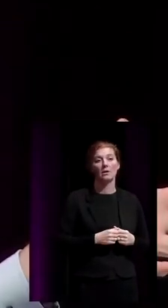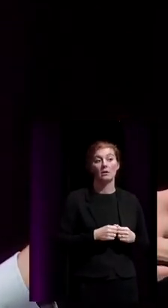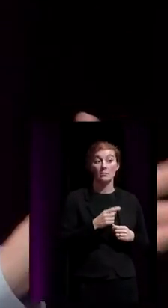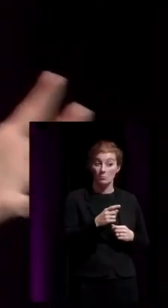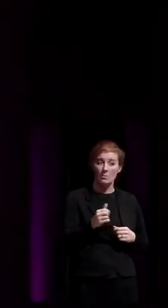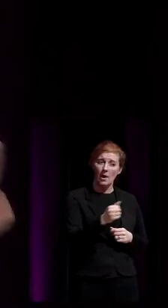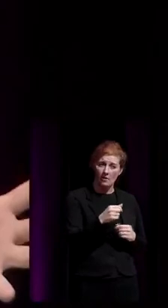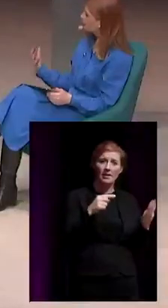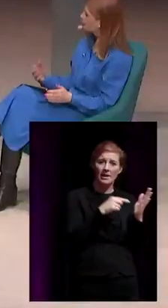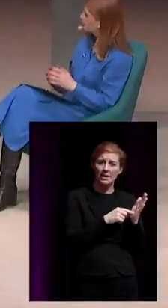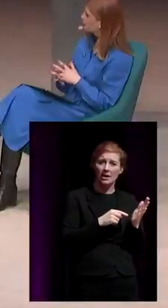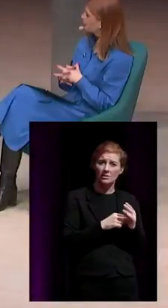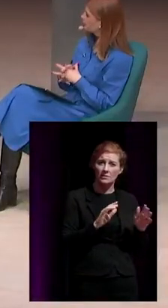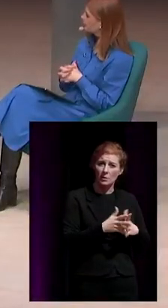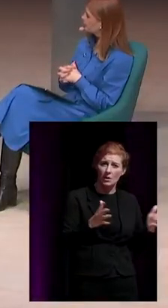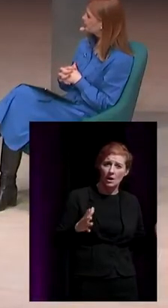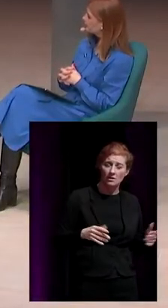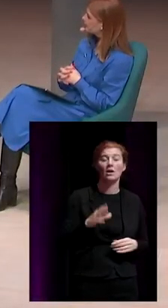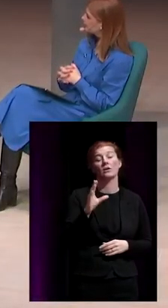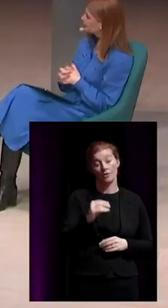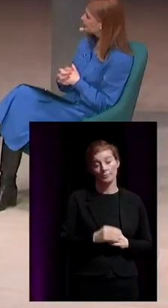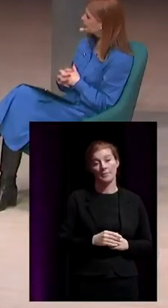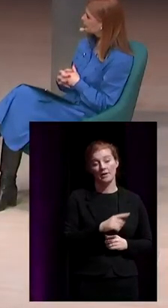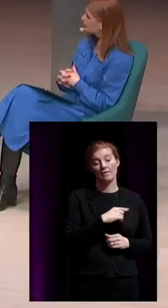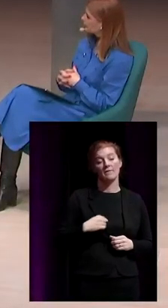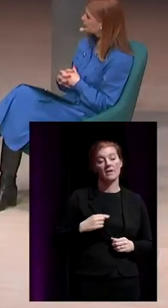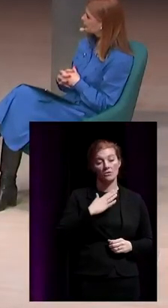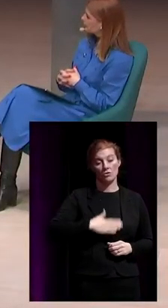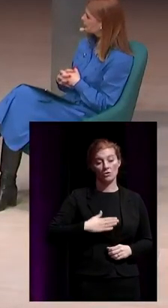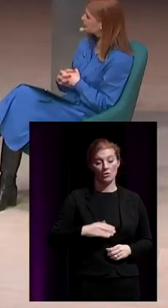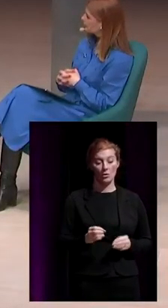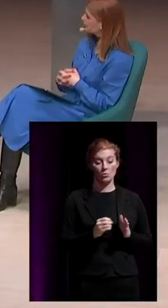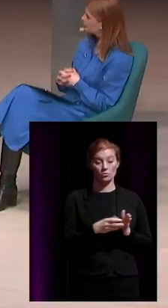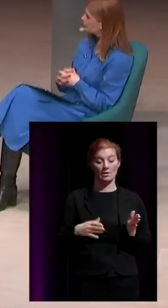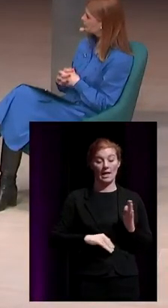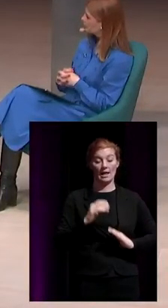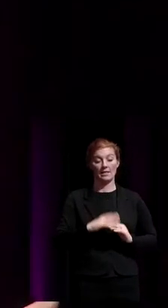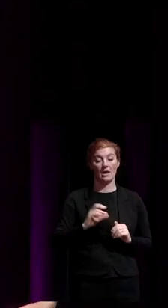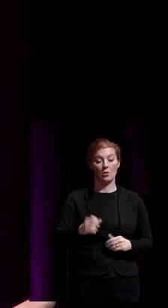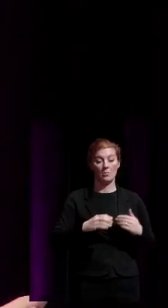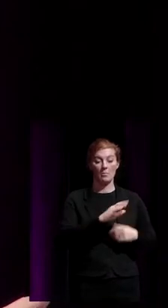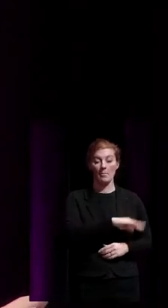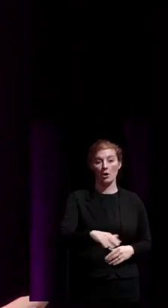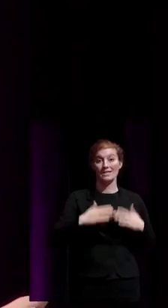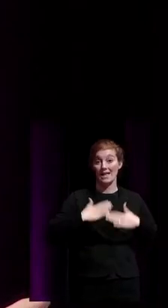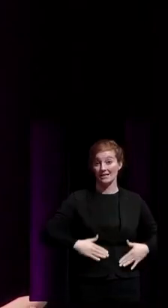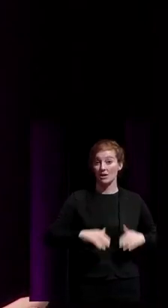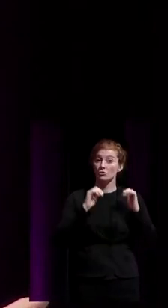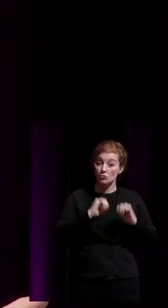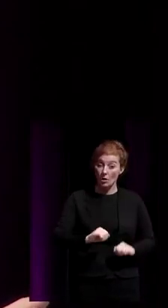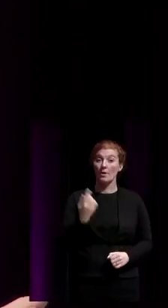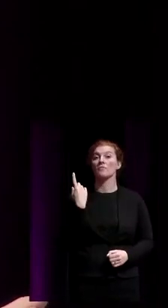Utökas? Den behöver utökas. Vi anser då att man, eftersom det är barnens hälsa som står på spel, då ska man faktiskt